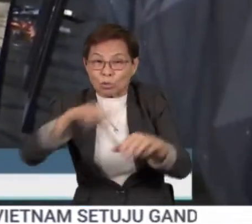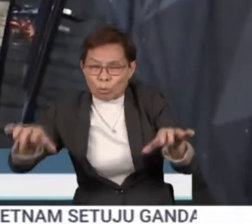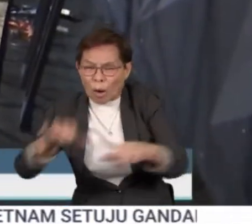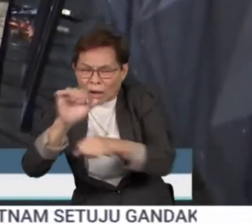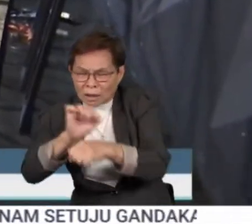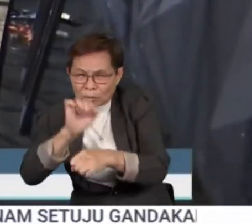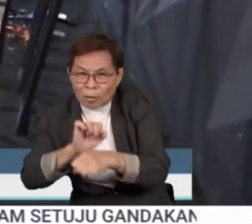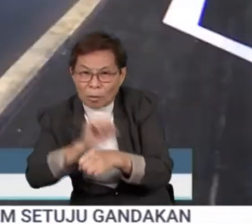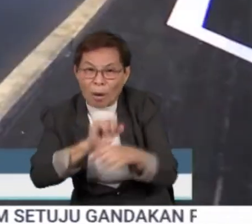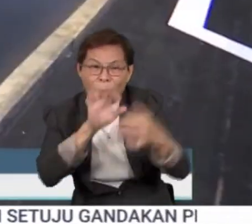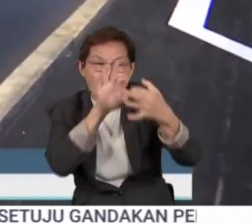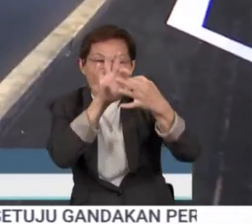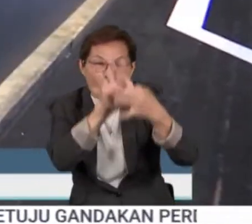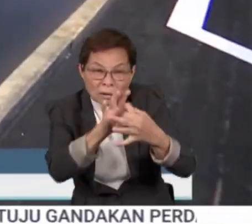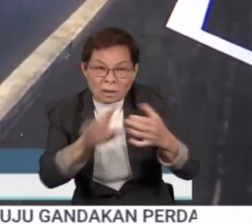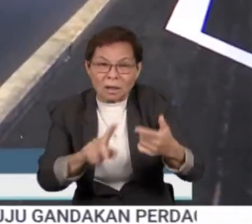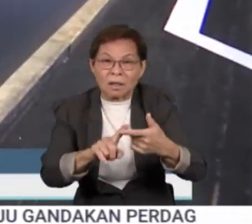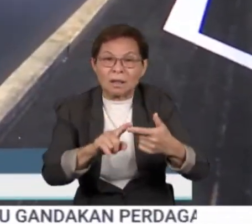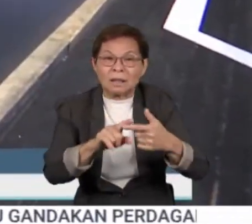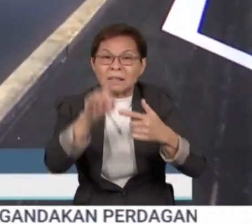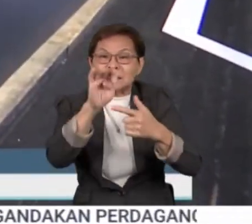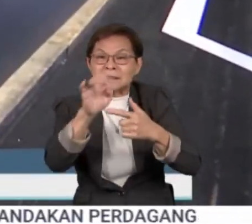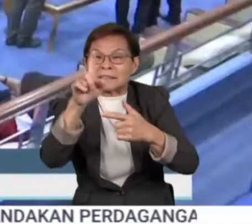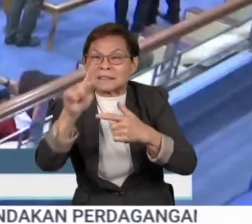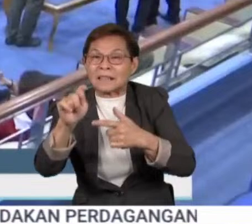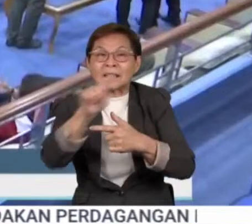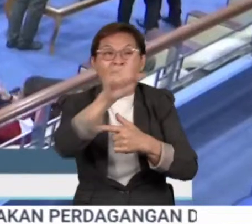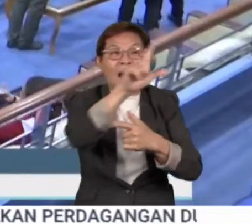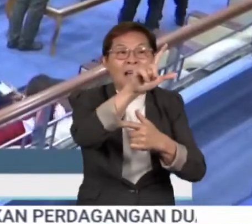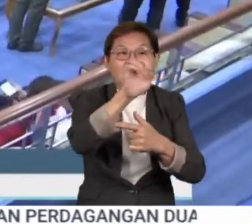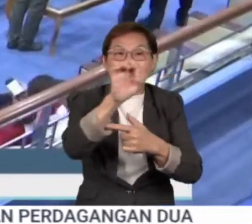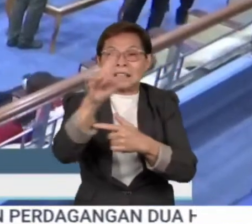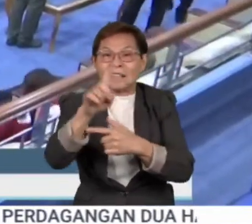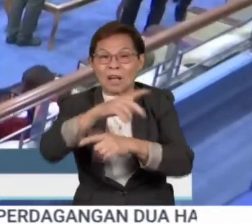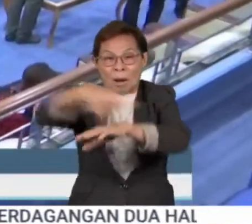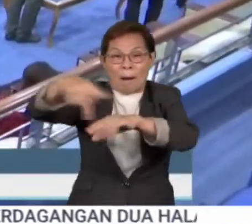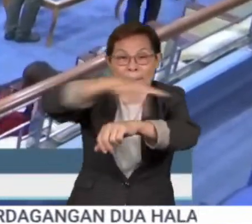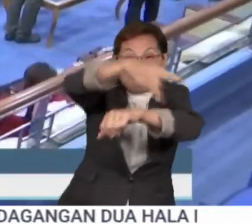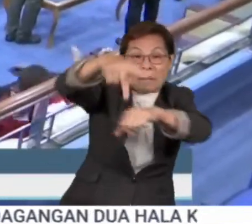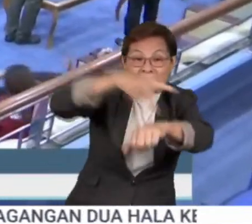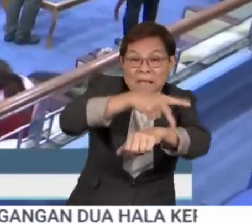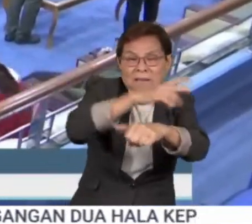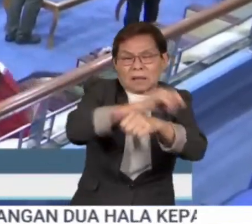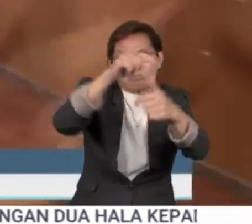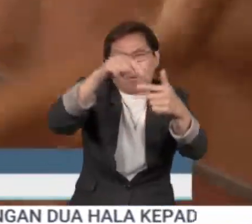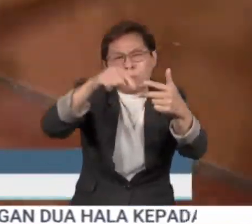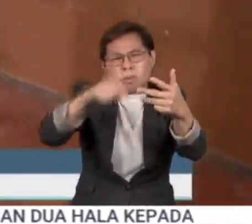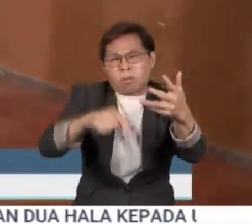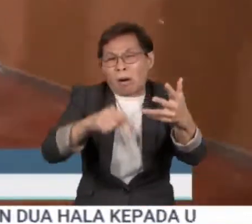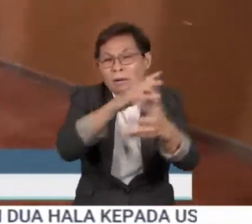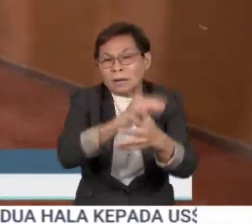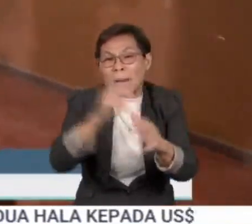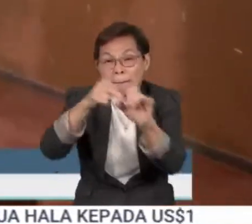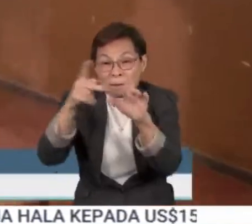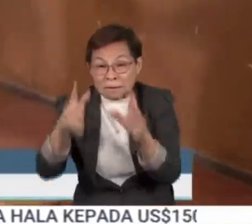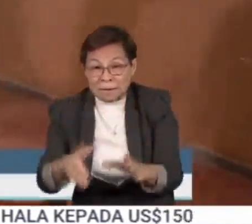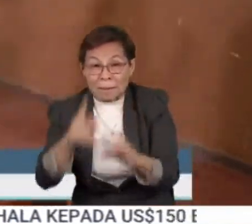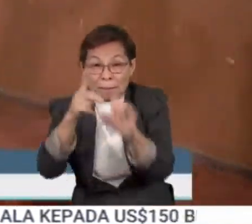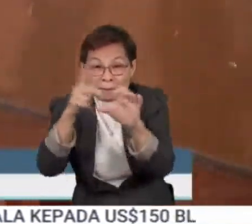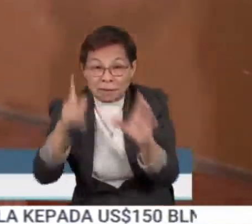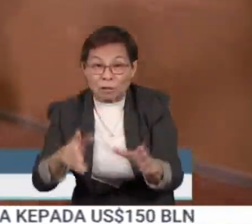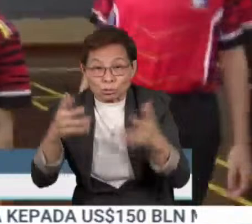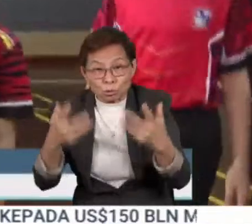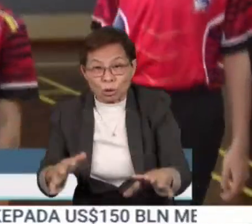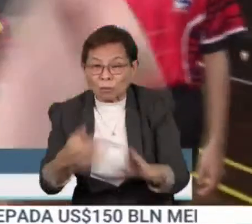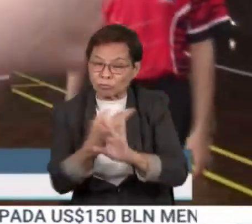kerja-kerja pemasangan set LED, pentas, dan juga di pihak peserta, mereka